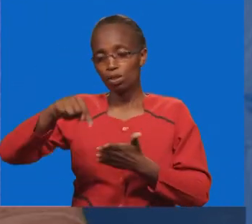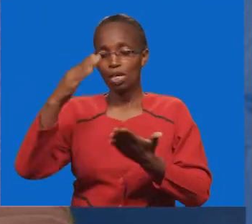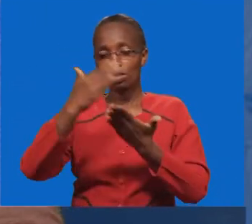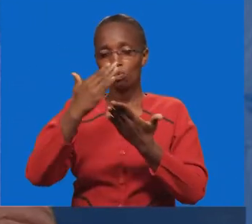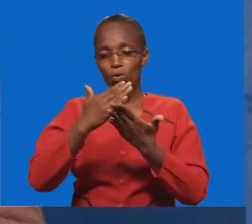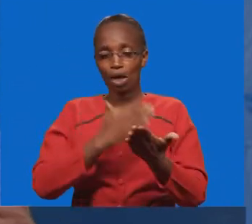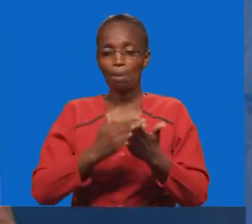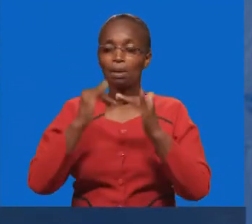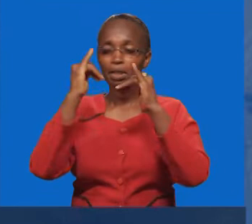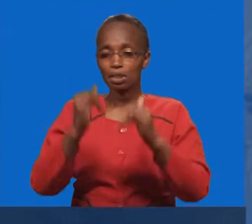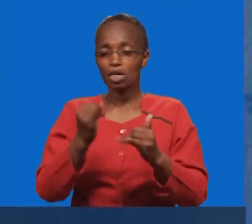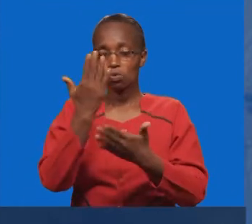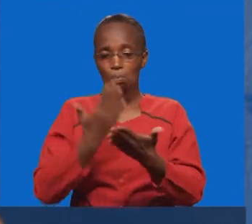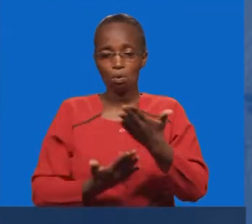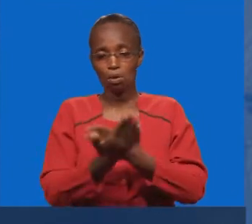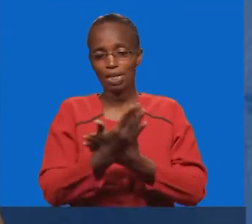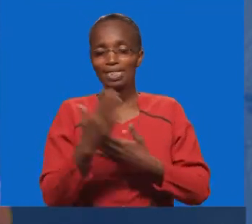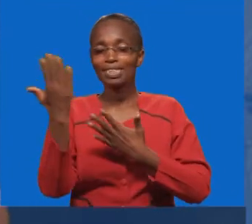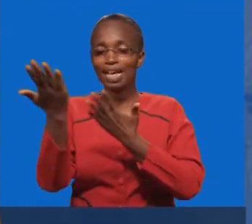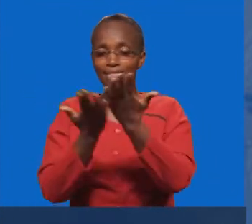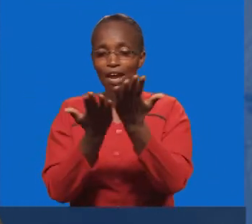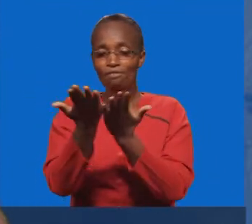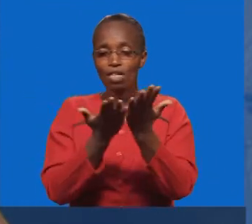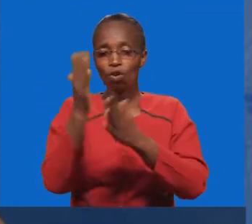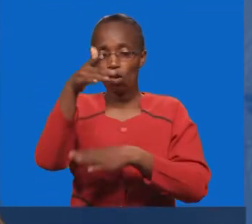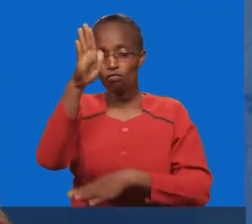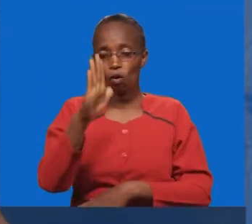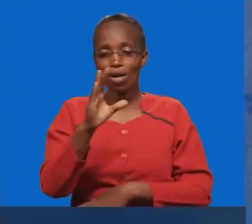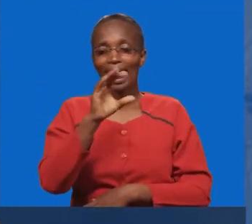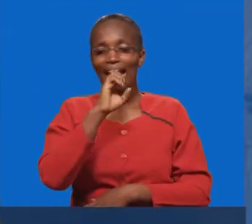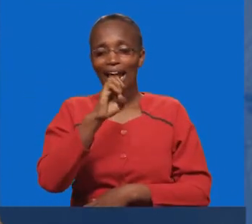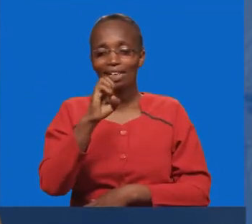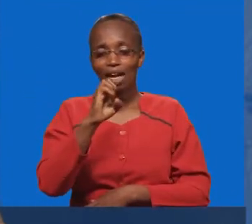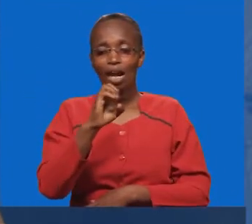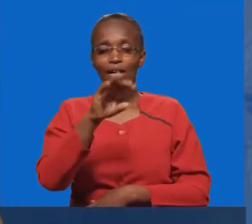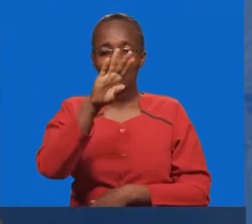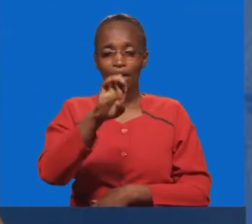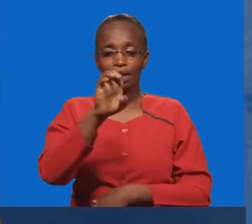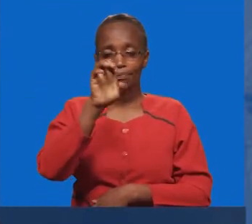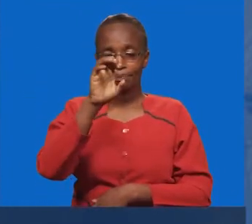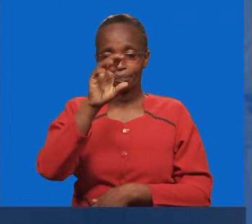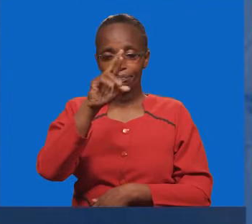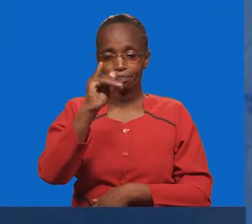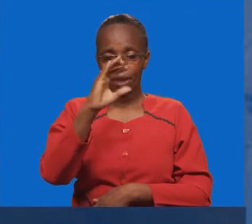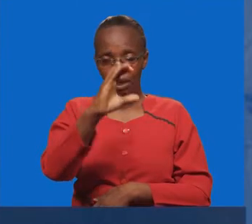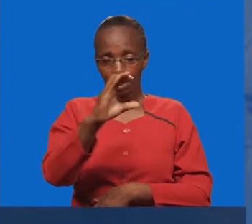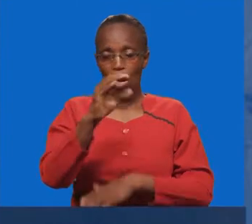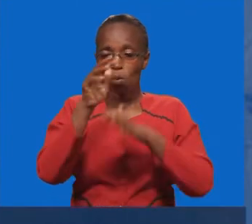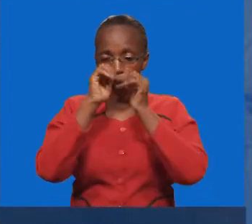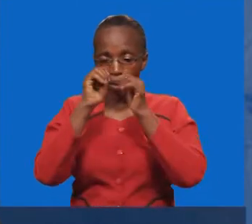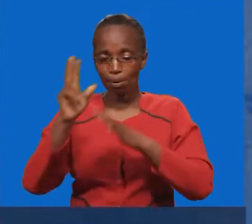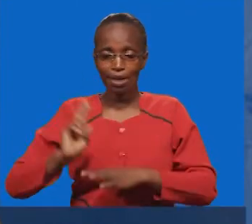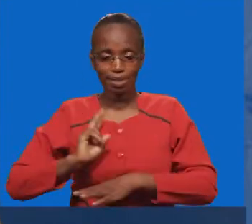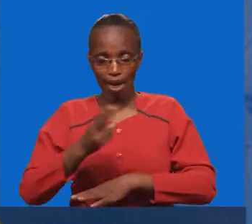TV, ambapo ni asubuhi njema ambayo mtumishi wa Mungu Elder Eric Muasya ataendelea na